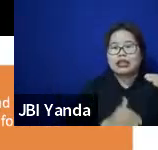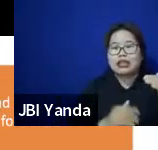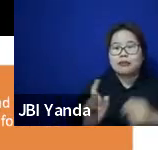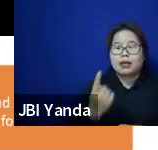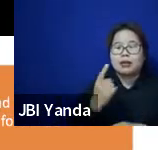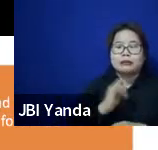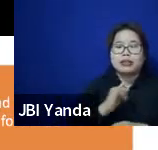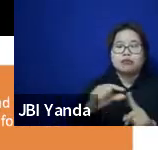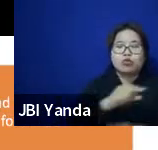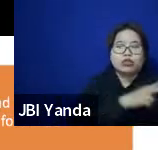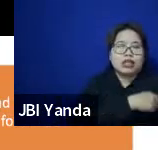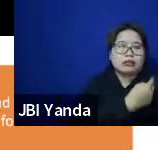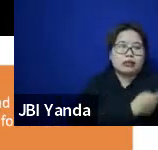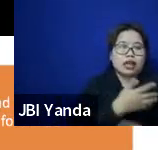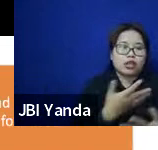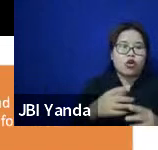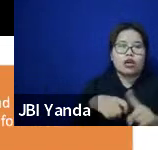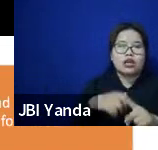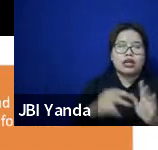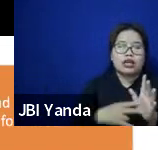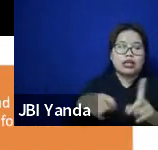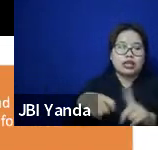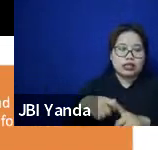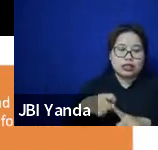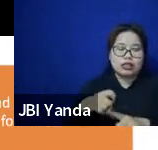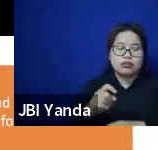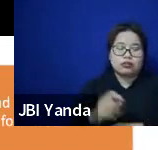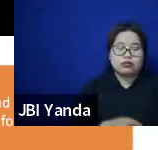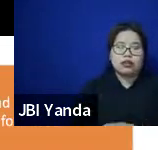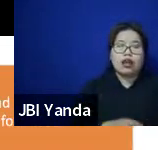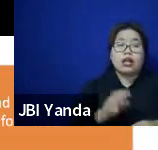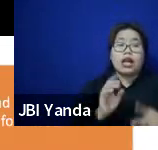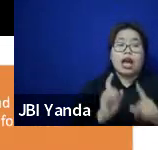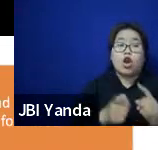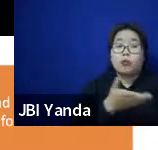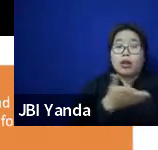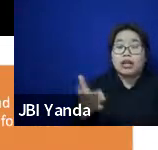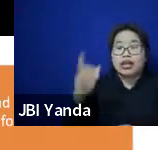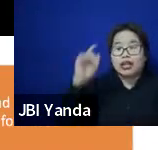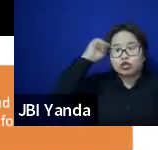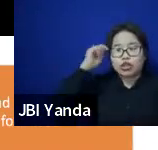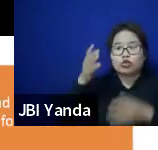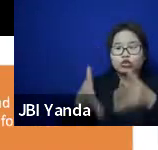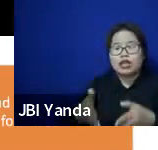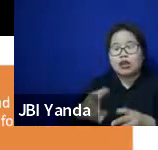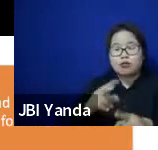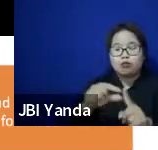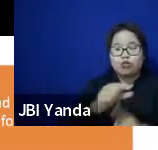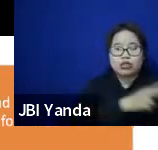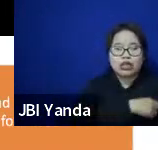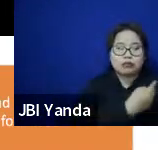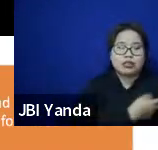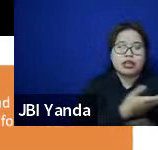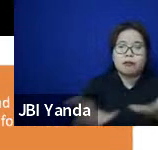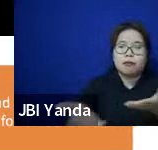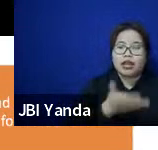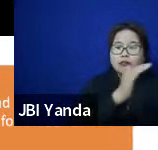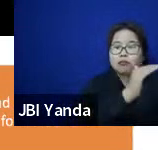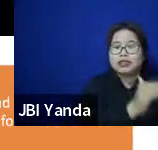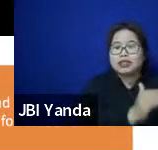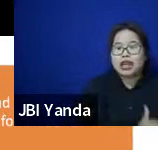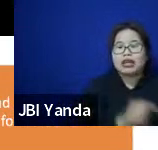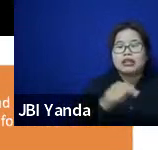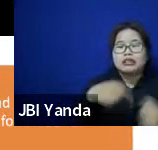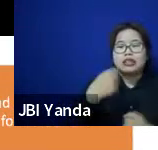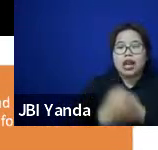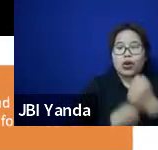swasta, ya kan? Tapi kalau mereka yang sulit bahkan untuk puskesmas, layanan berjenjang ini masih harus dilakukan.